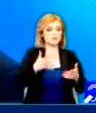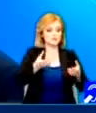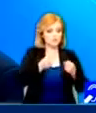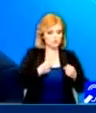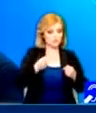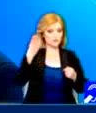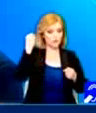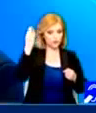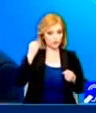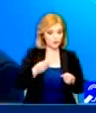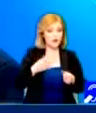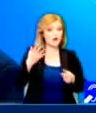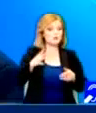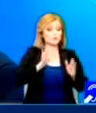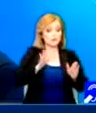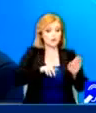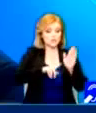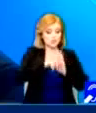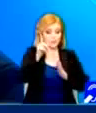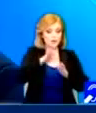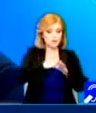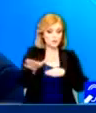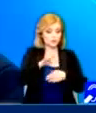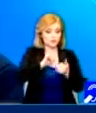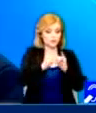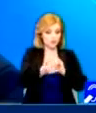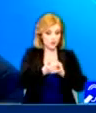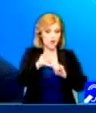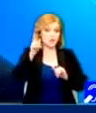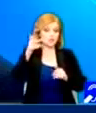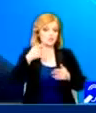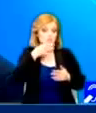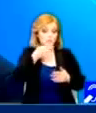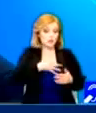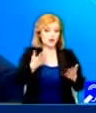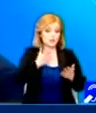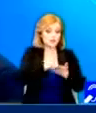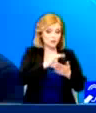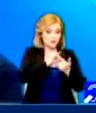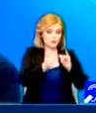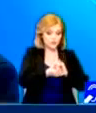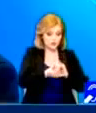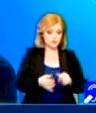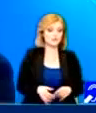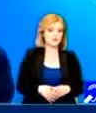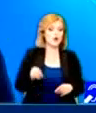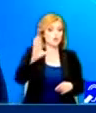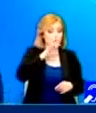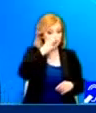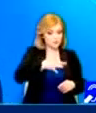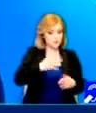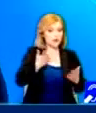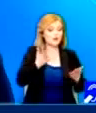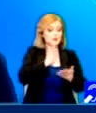Uniunea Europeană, de îndată ce îndeplinește condițiile, și iată care sunt condițiile de îndeplinit. Uniunea Europeană va spune care sunt condițiile,